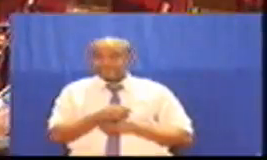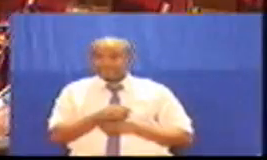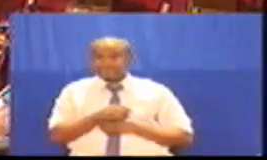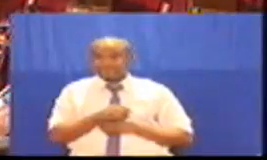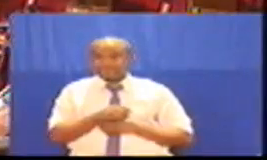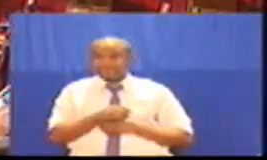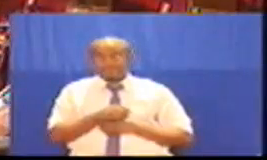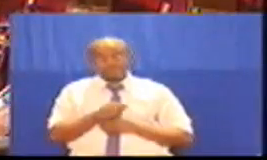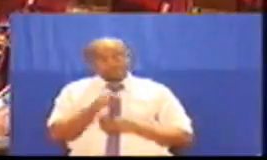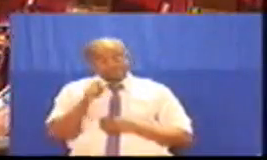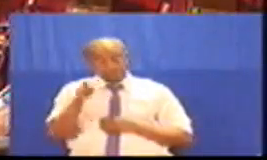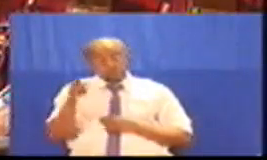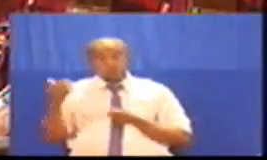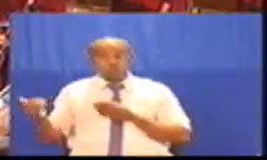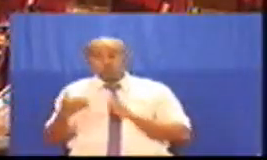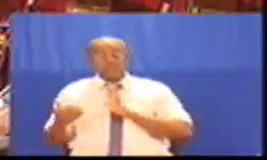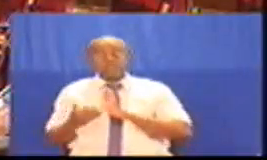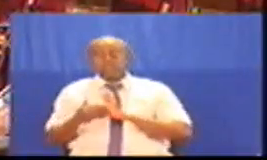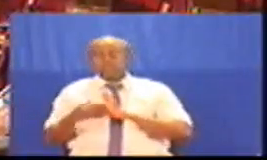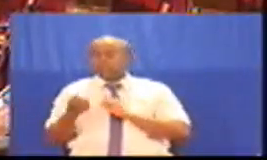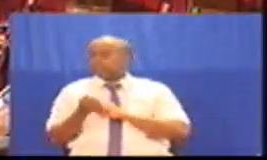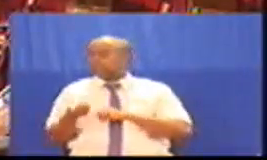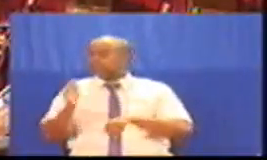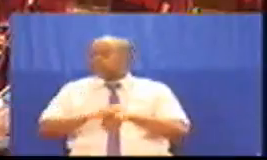mwanasheria mahiri,